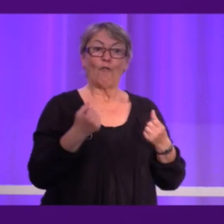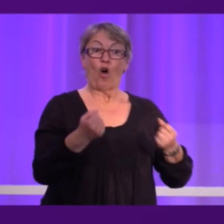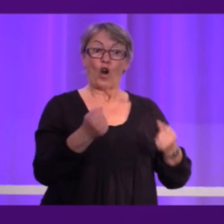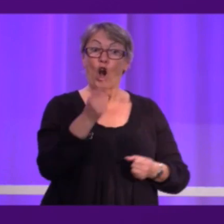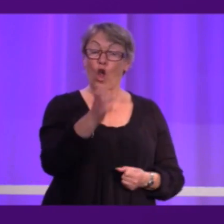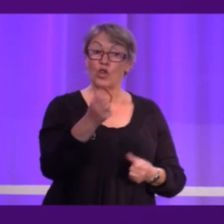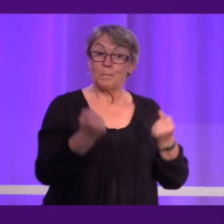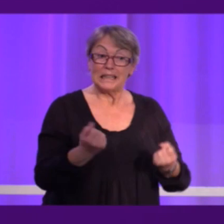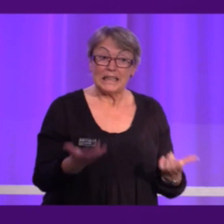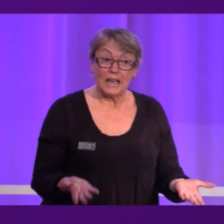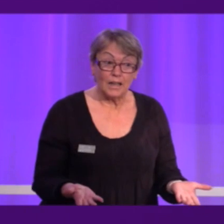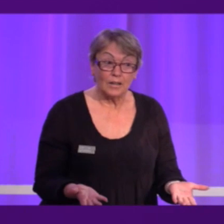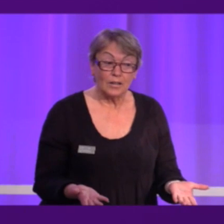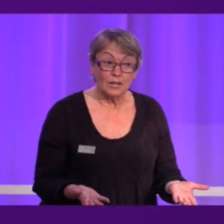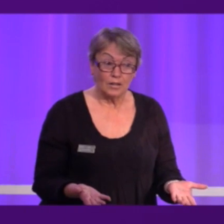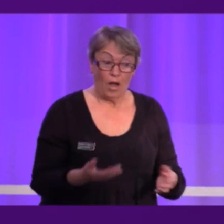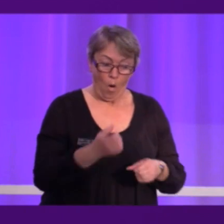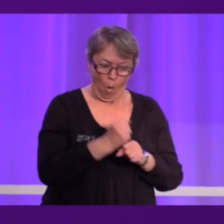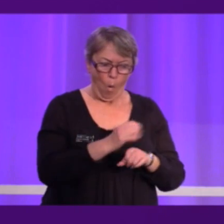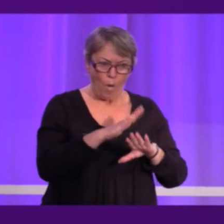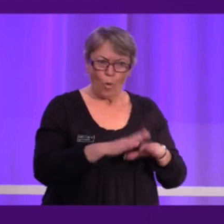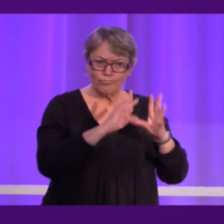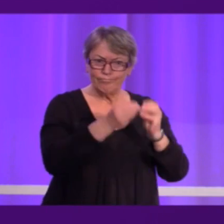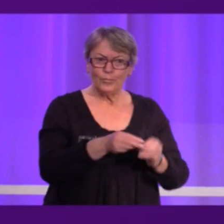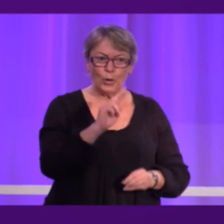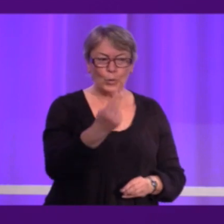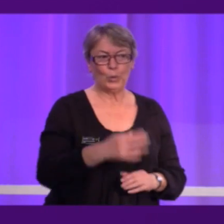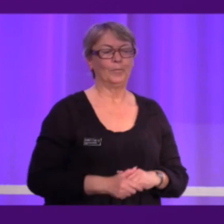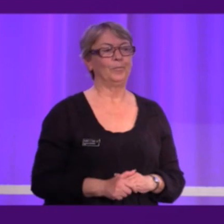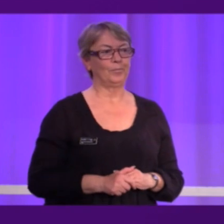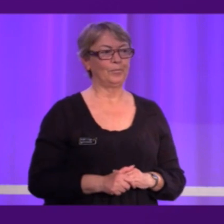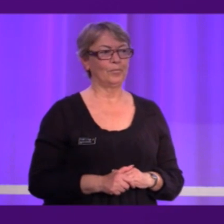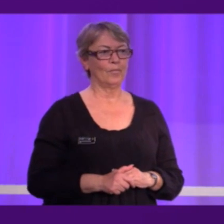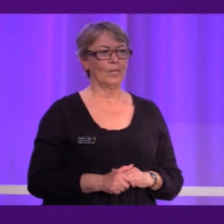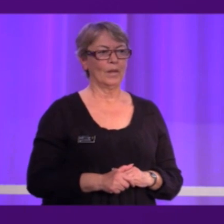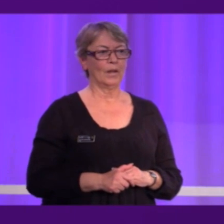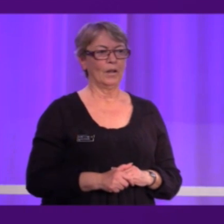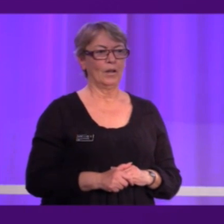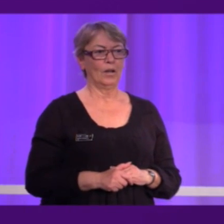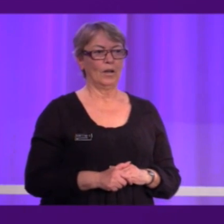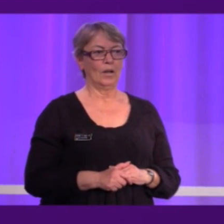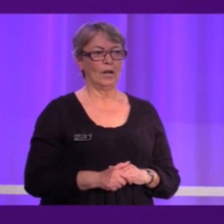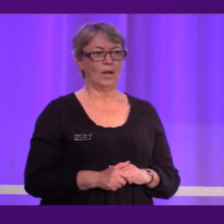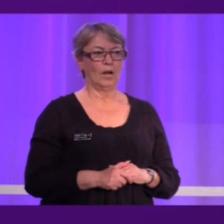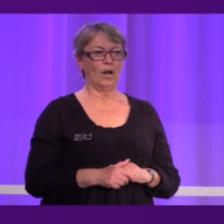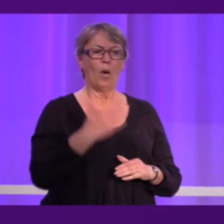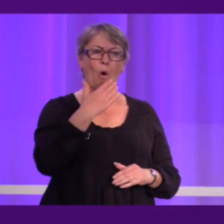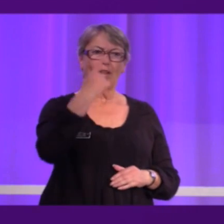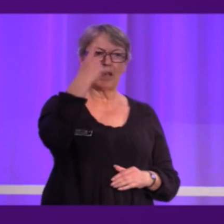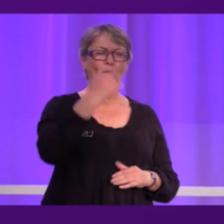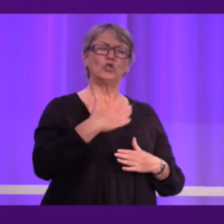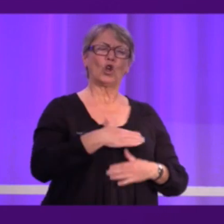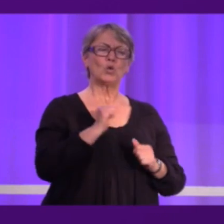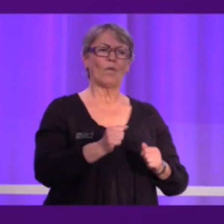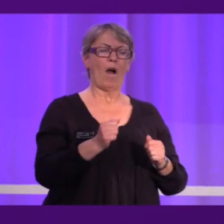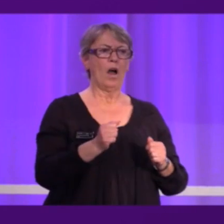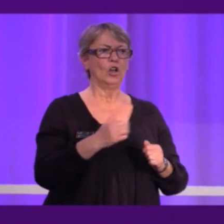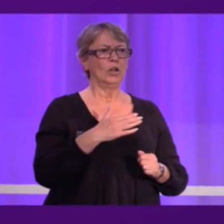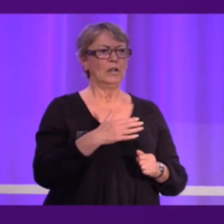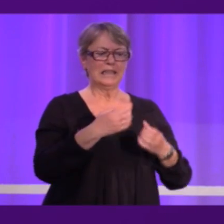bil? Det håller ju på att tas fram nu. Och tänk, brukar jag tänka, vad skönt det skulle vara att